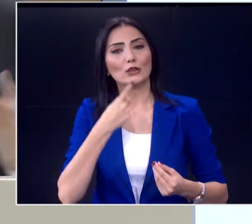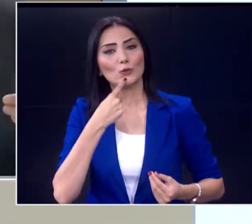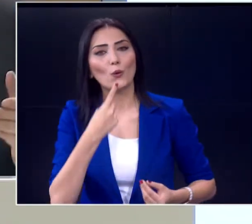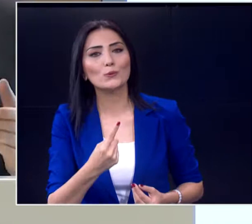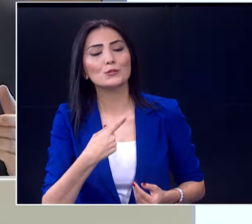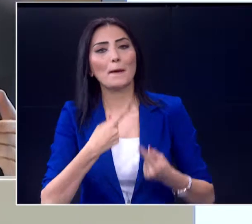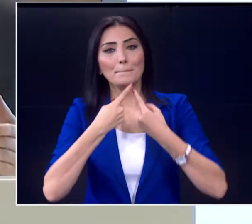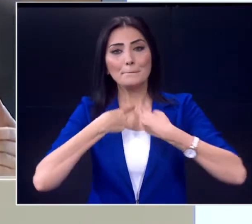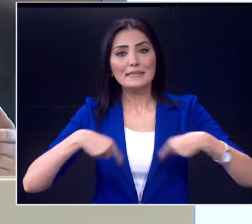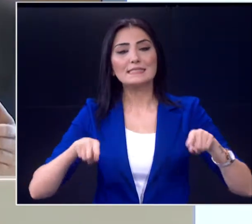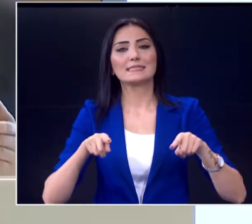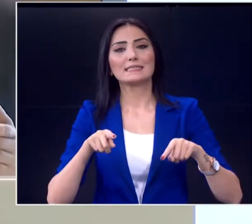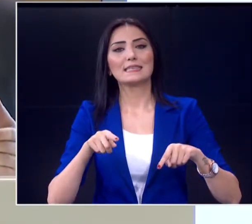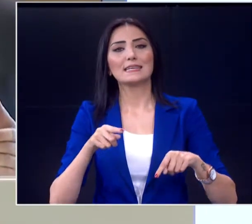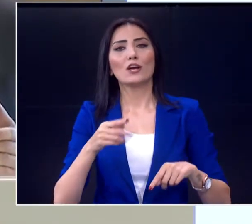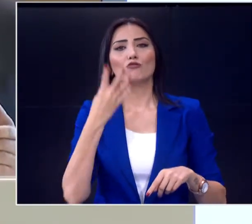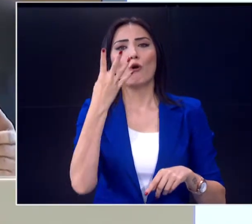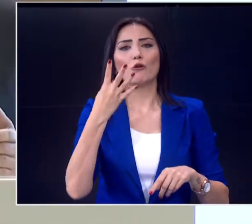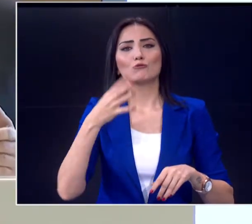ki biz 4 alana yoğunlaşacağız.